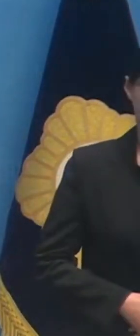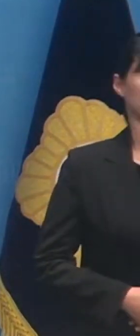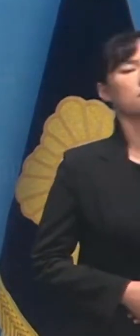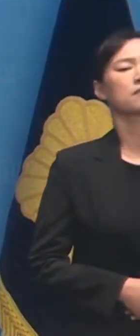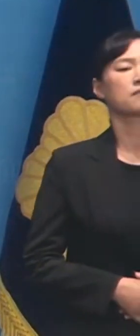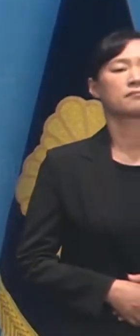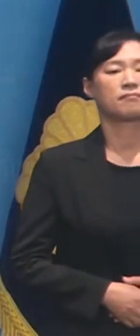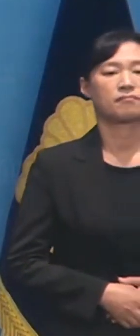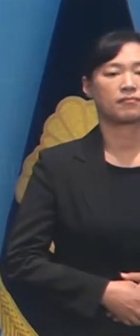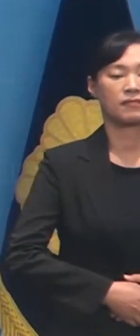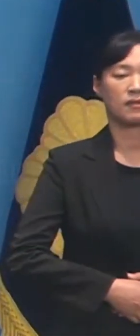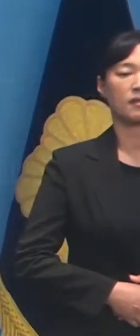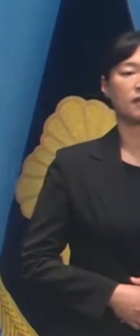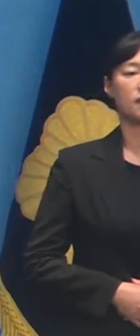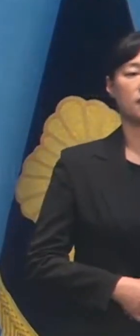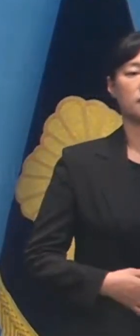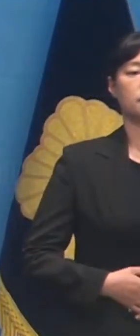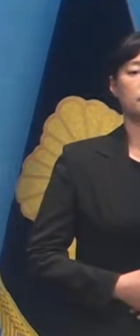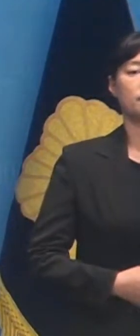네.